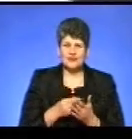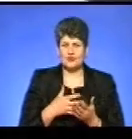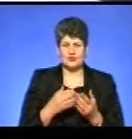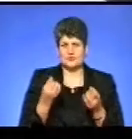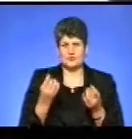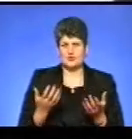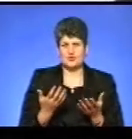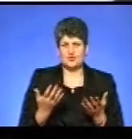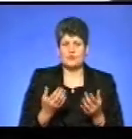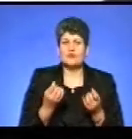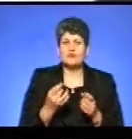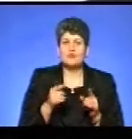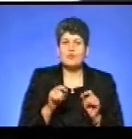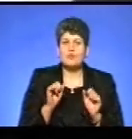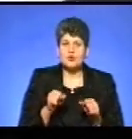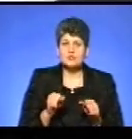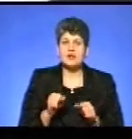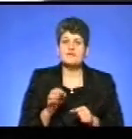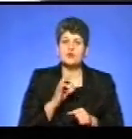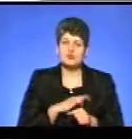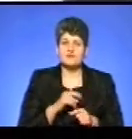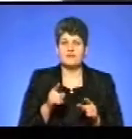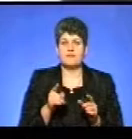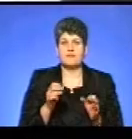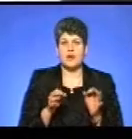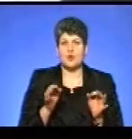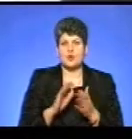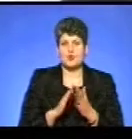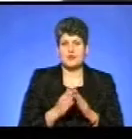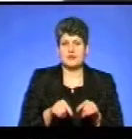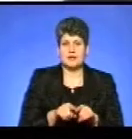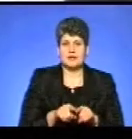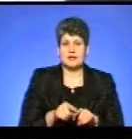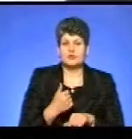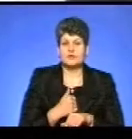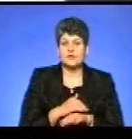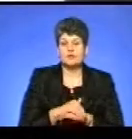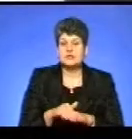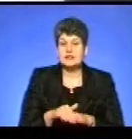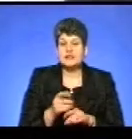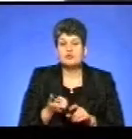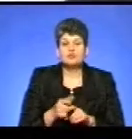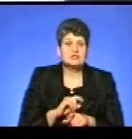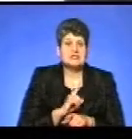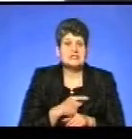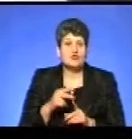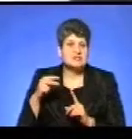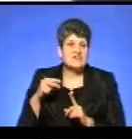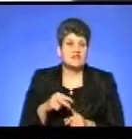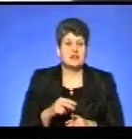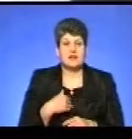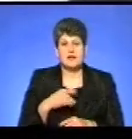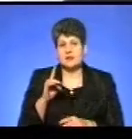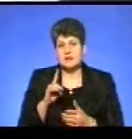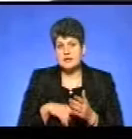простого асфальту, але діло в тому, що його можна використовувати в таких природних умовах. Магістральна вулиця, яка завантажена дуже сильно, ну ми надіємося, що